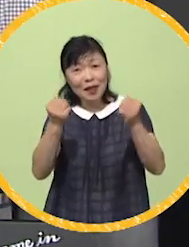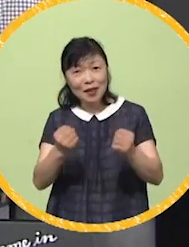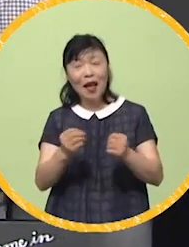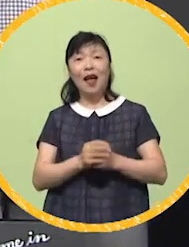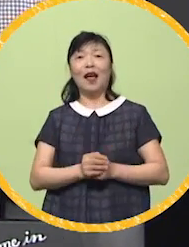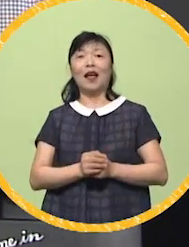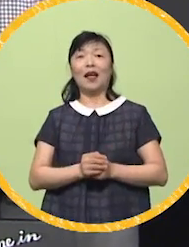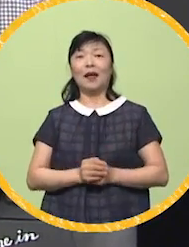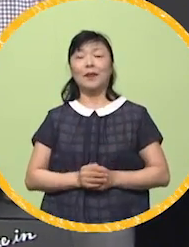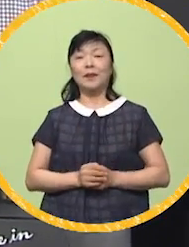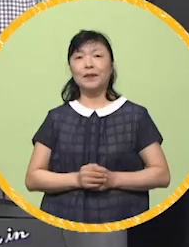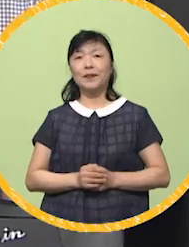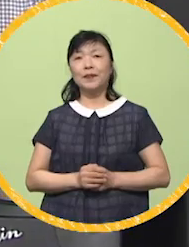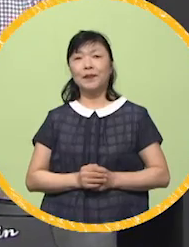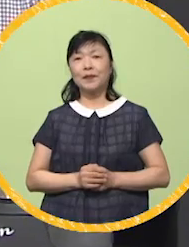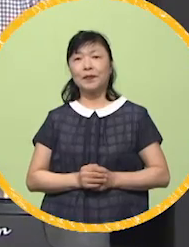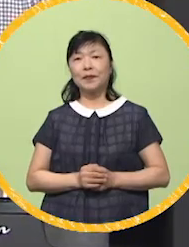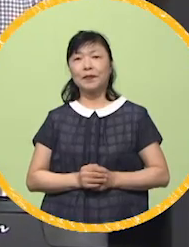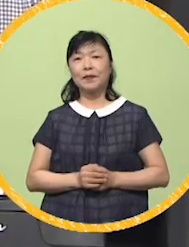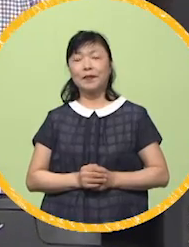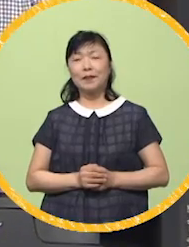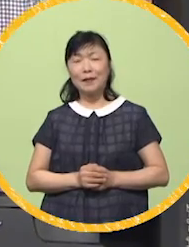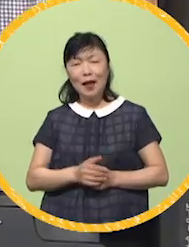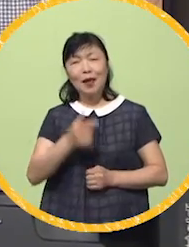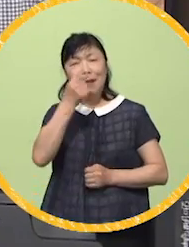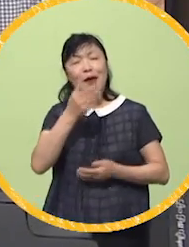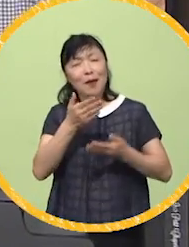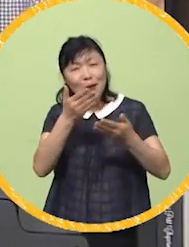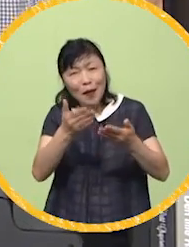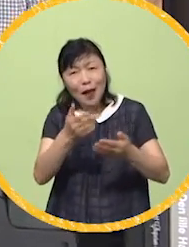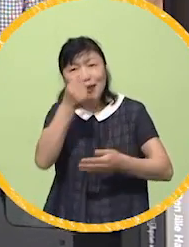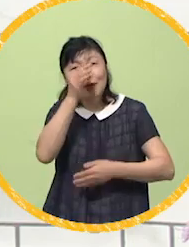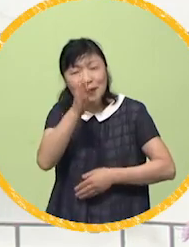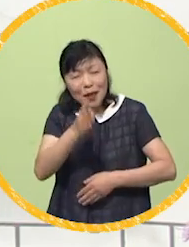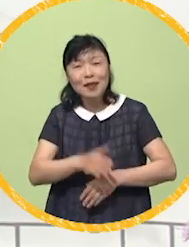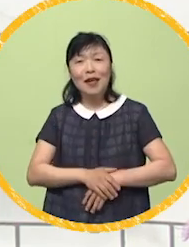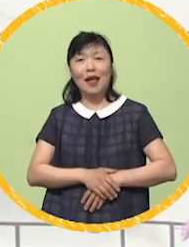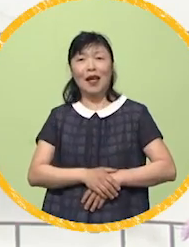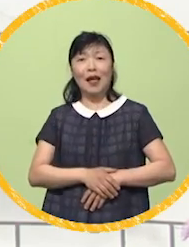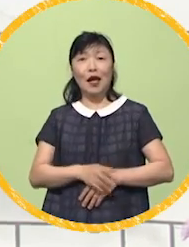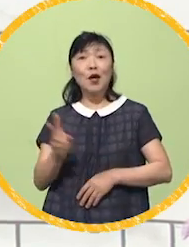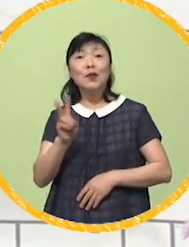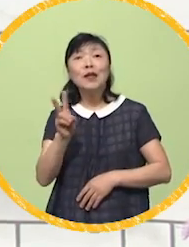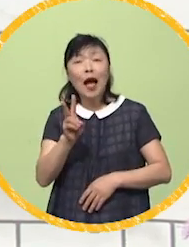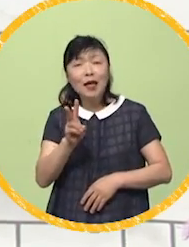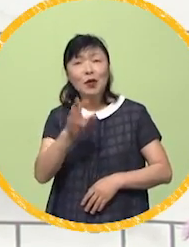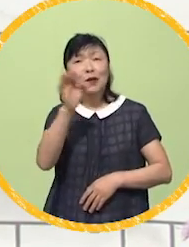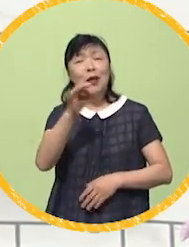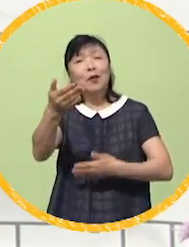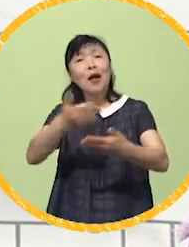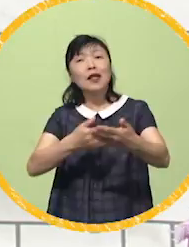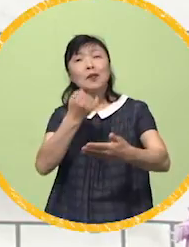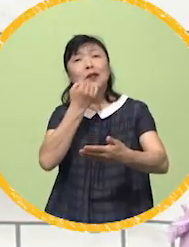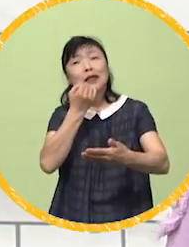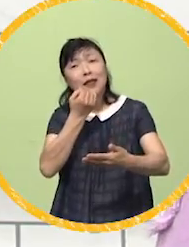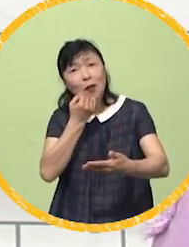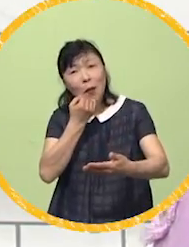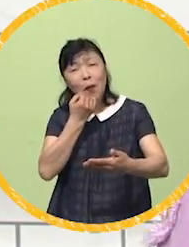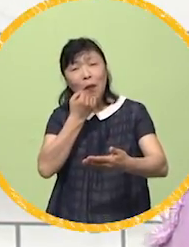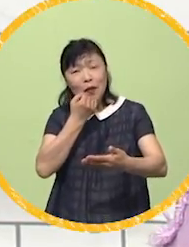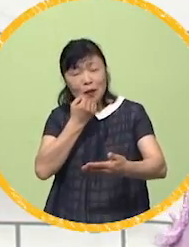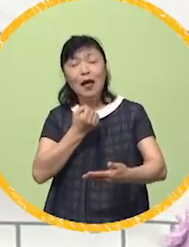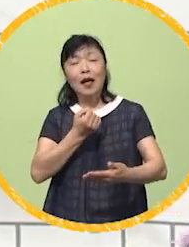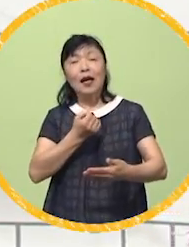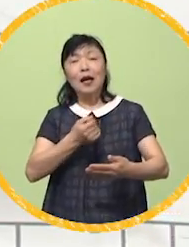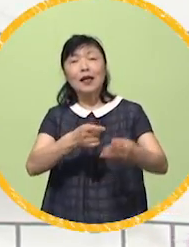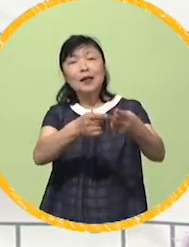どね。 一回になっちゃってます ね。もうデートのお邪魔してごめんなさい。囲碁将棋とぜひね物々交換したいという方が万一いらっしゃいましたら番